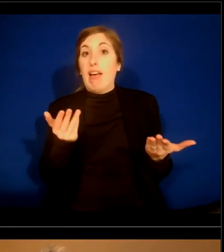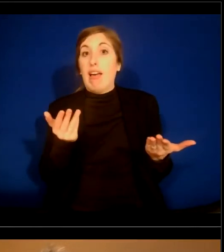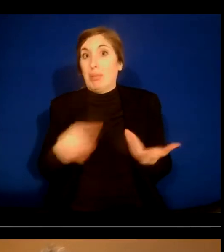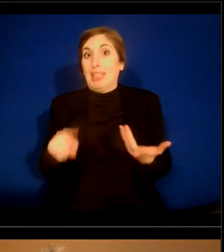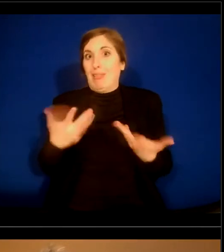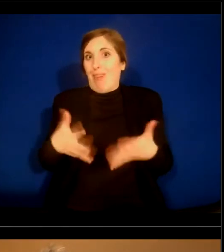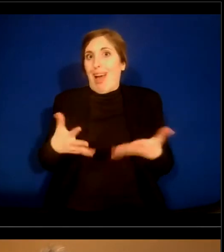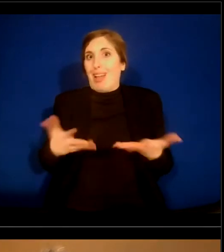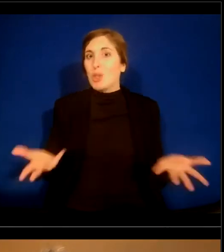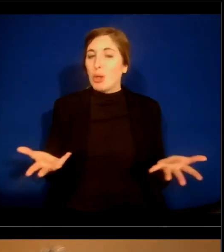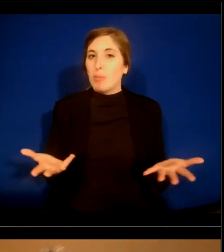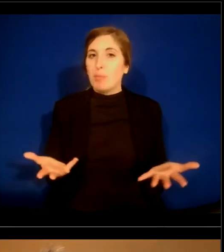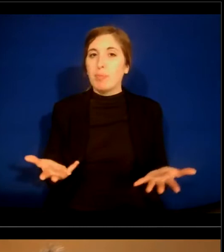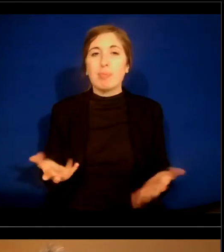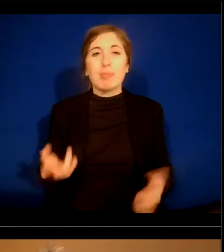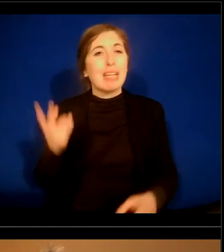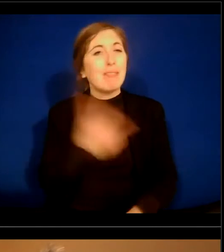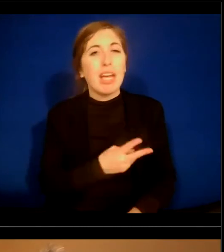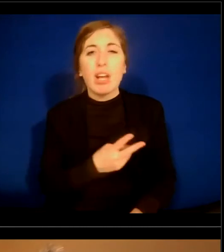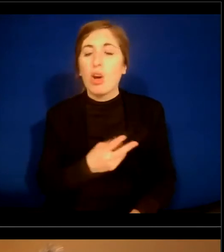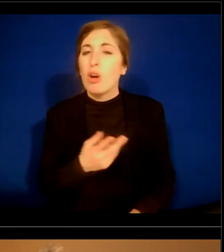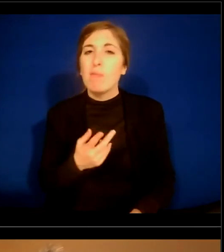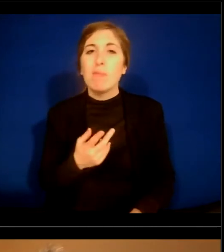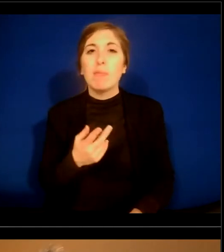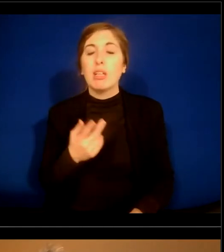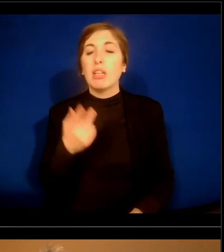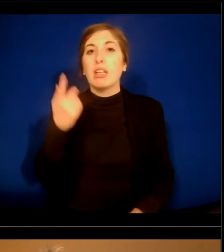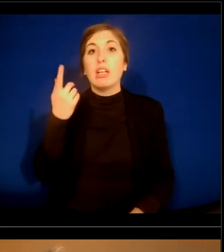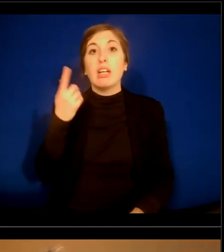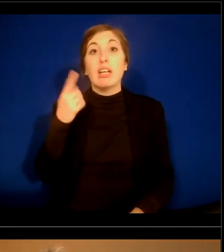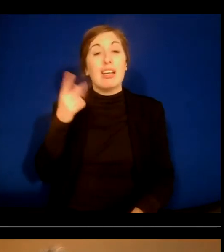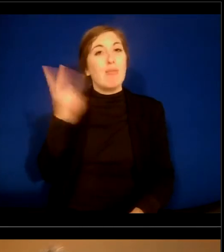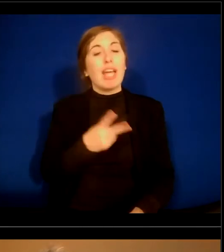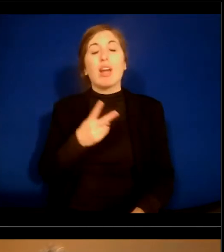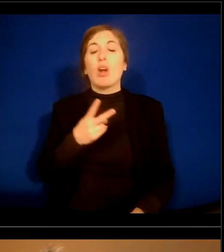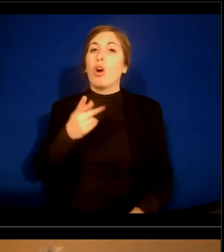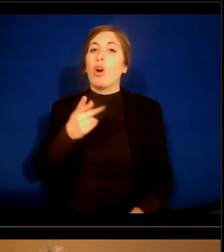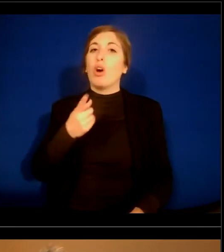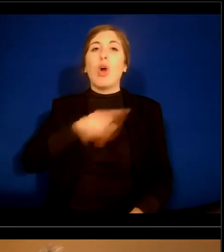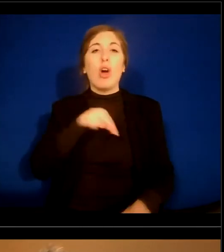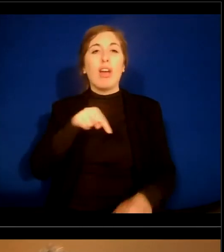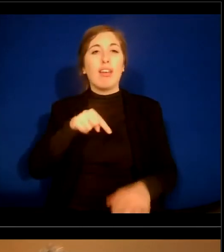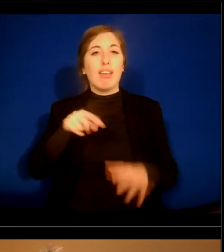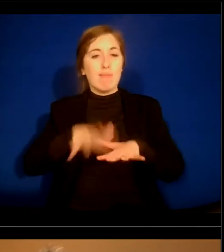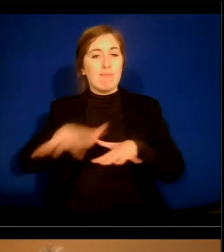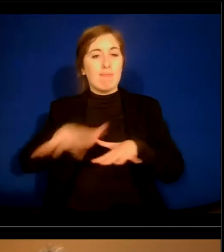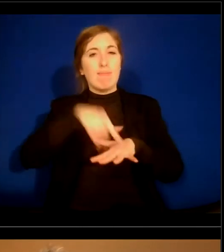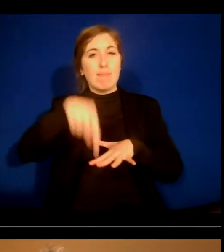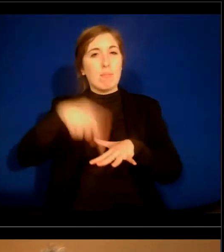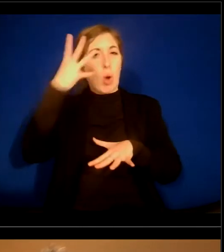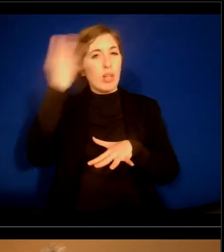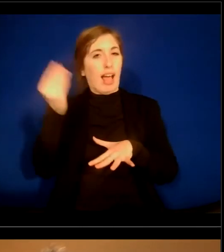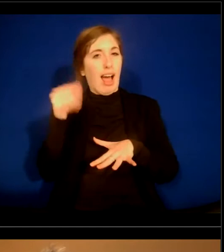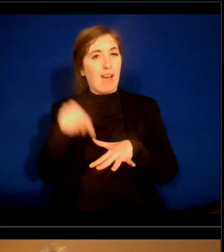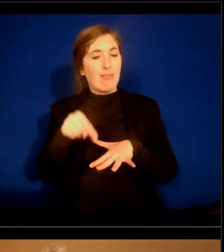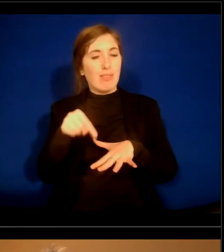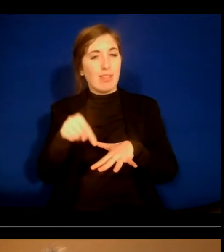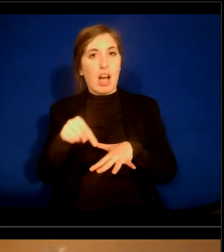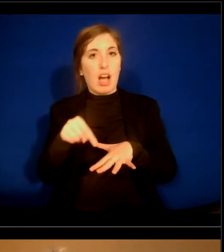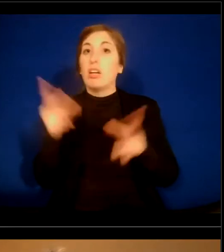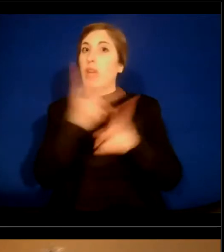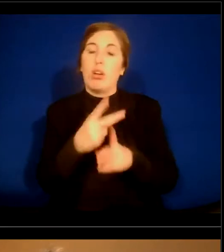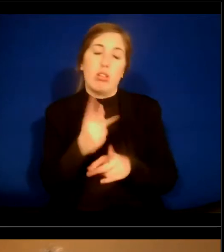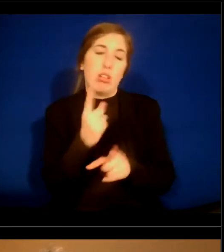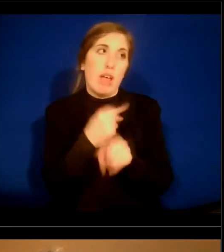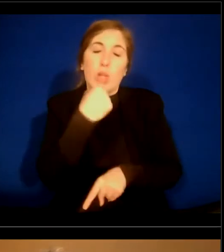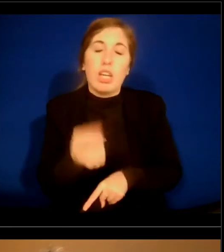è stato così. Però è così, quella era un'associazione moldava, tra l'altro, perché la risposta moldava, tra l'altro, è stata stupenda, è stata